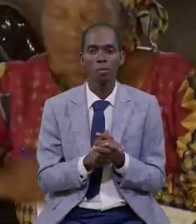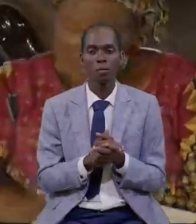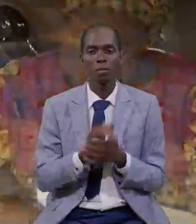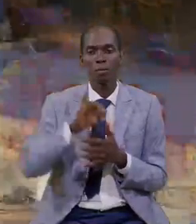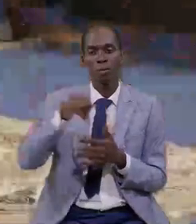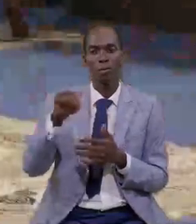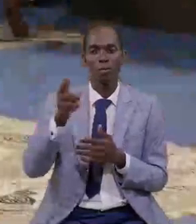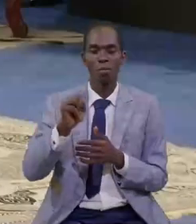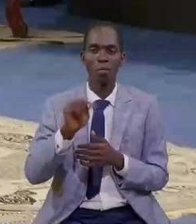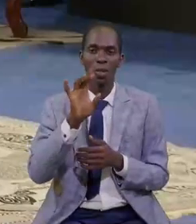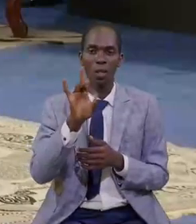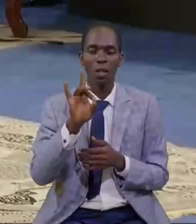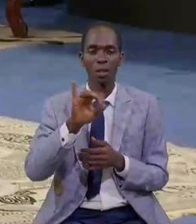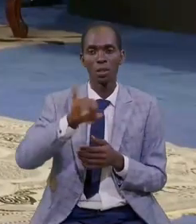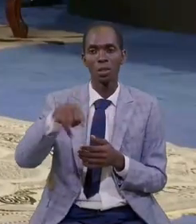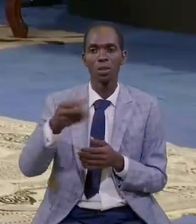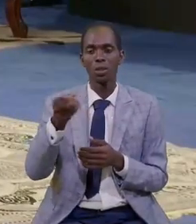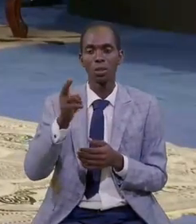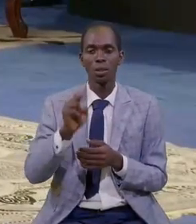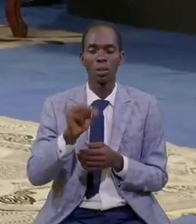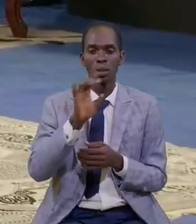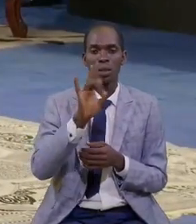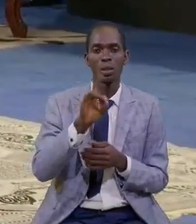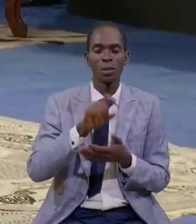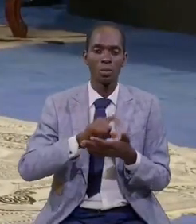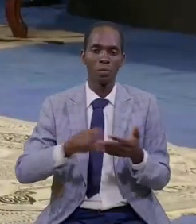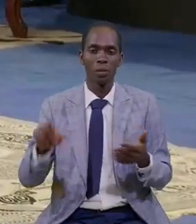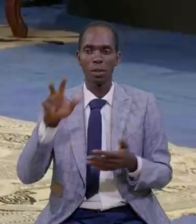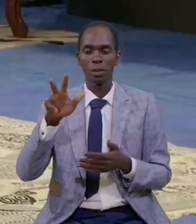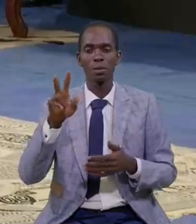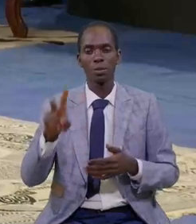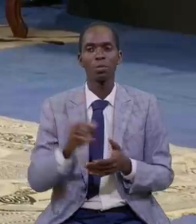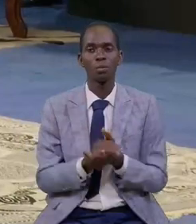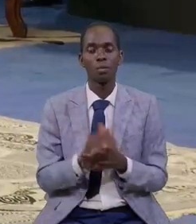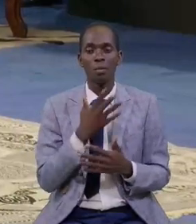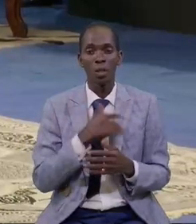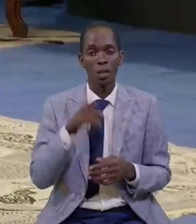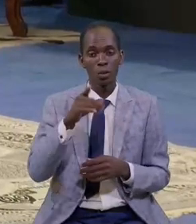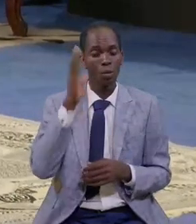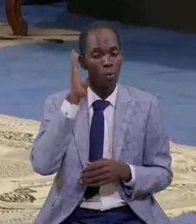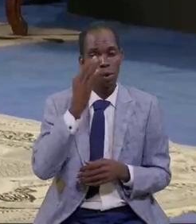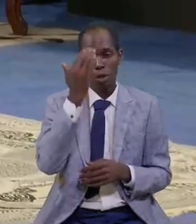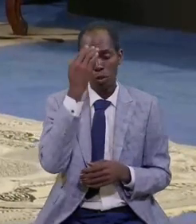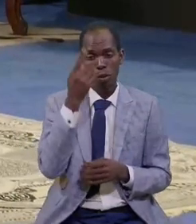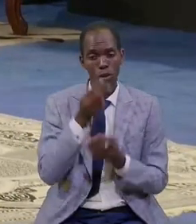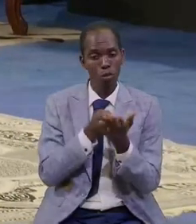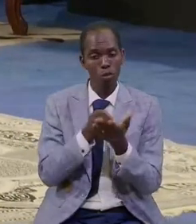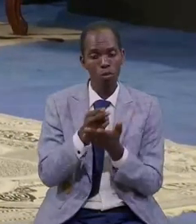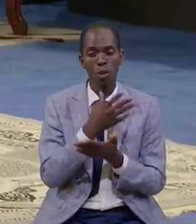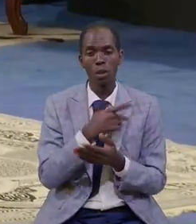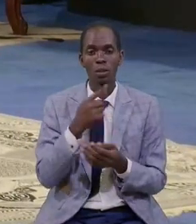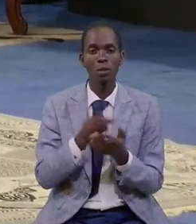8 de Jean chapitre 8 verset 32 vous connaîtrez la vérité et la vérité